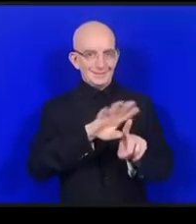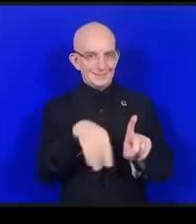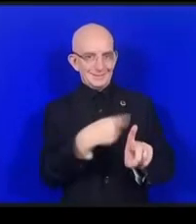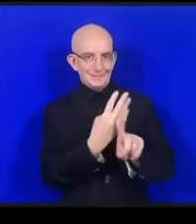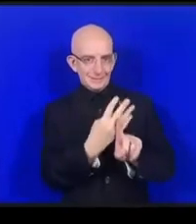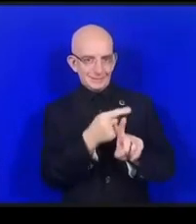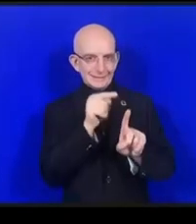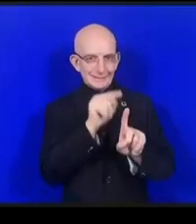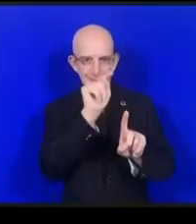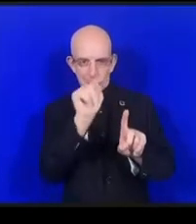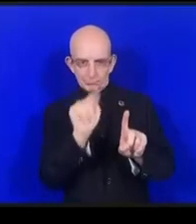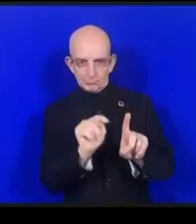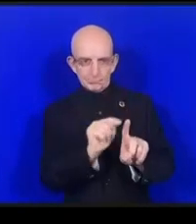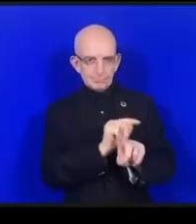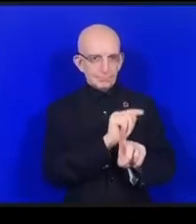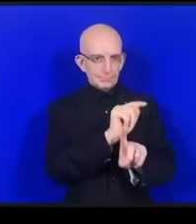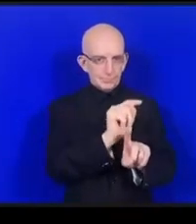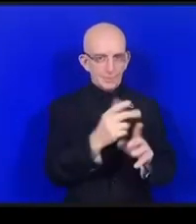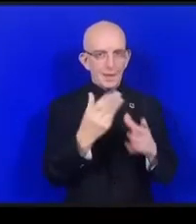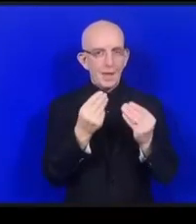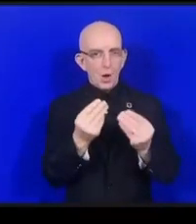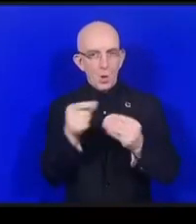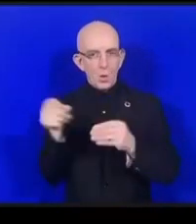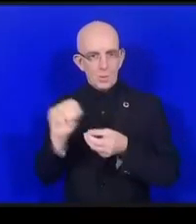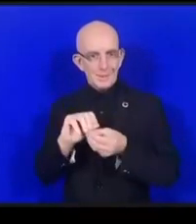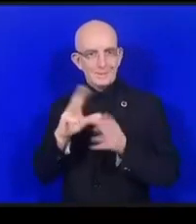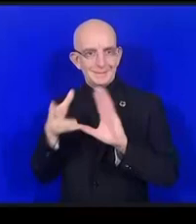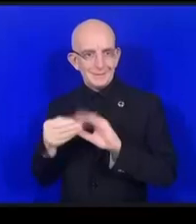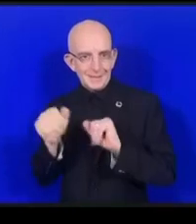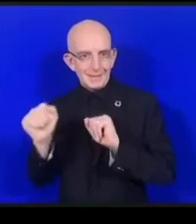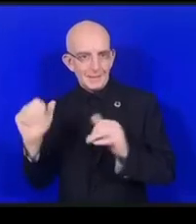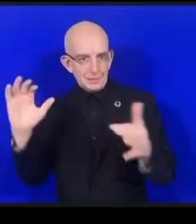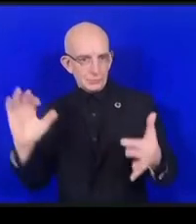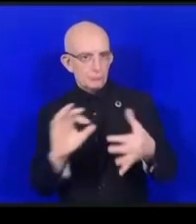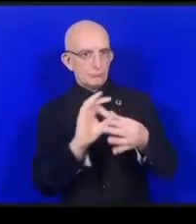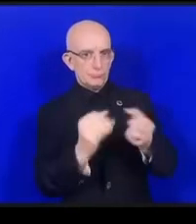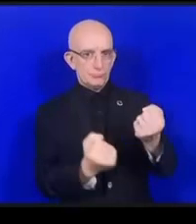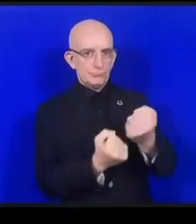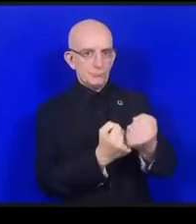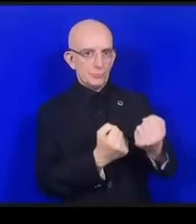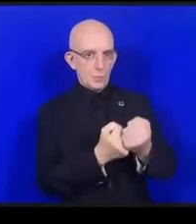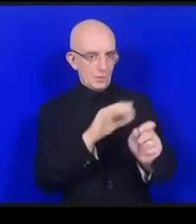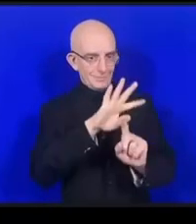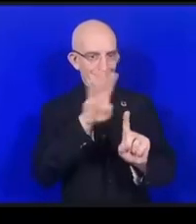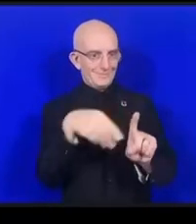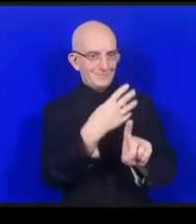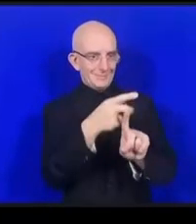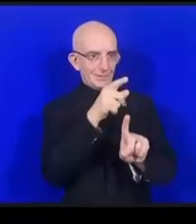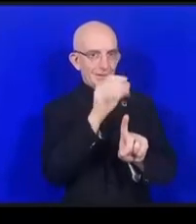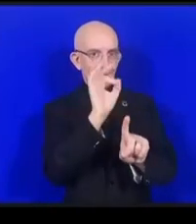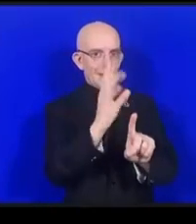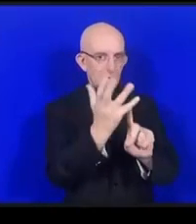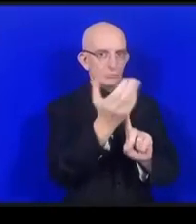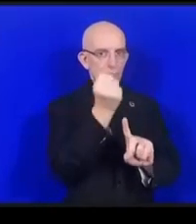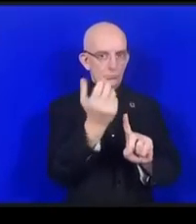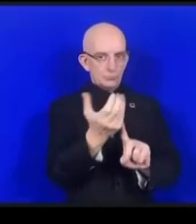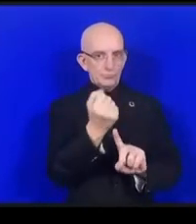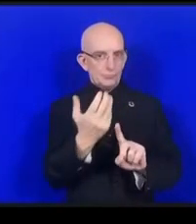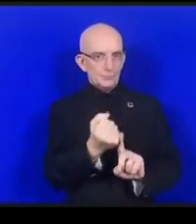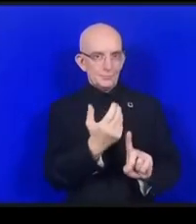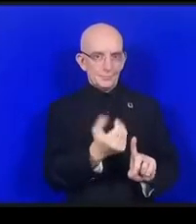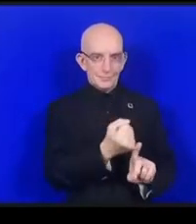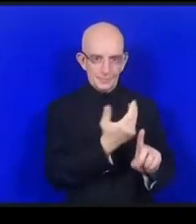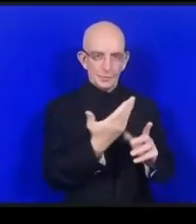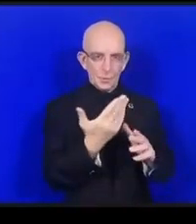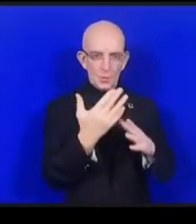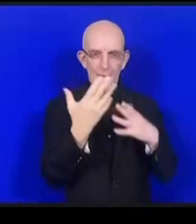Может поддержать достижение цур и мы рассмотрели весь список цур